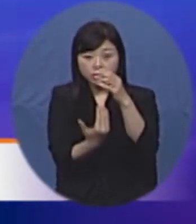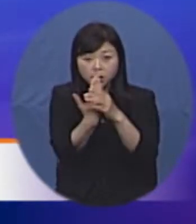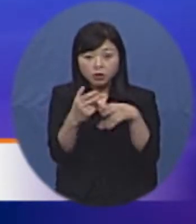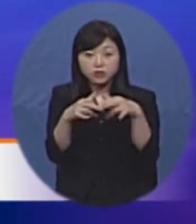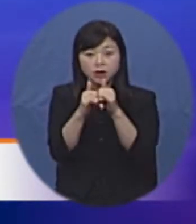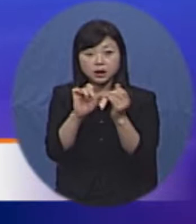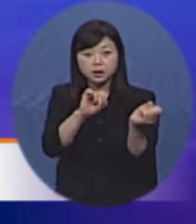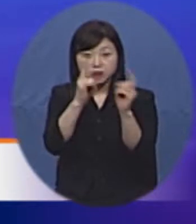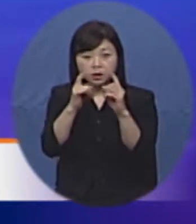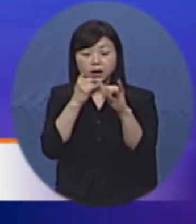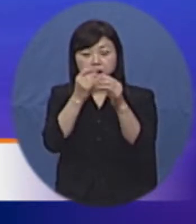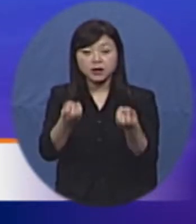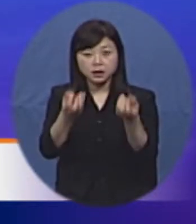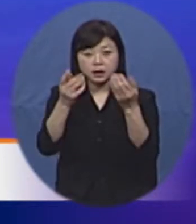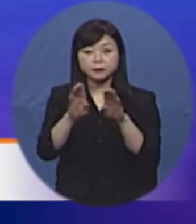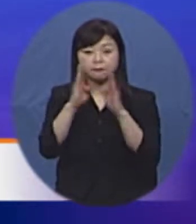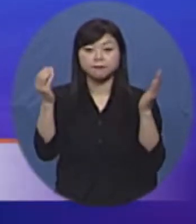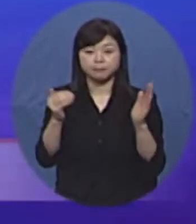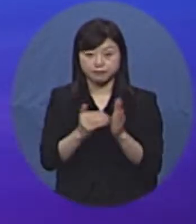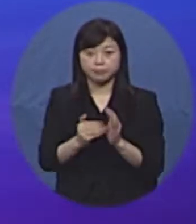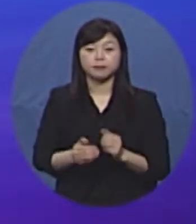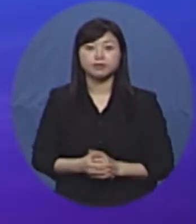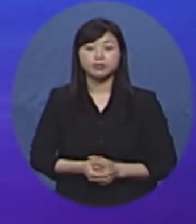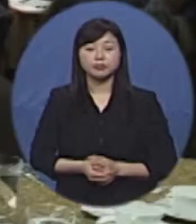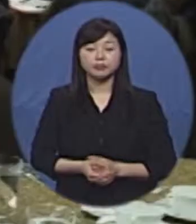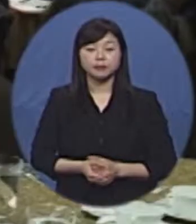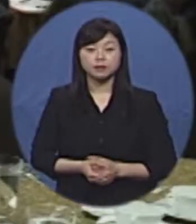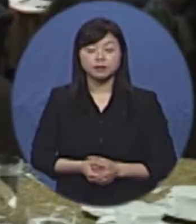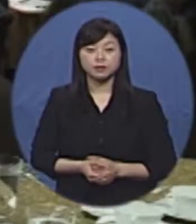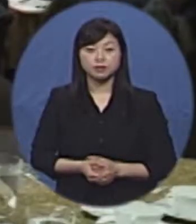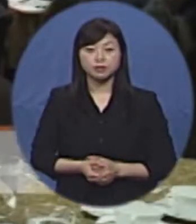재활상 시상식을 열었습니다. 황현희 기자입니다.